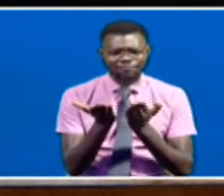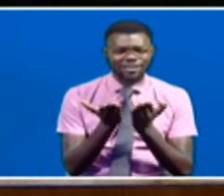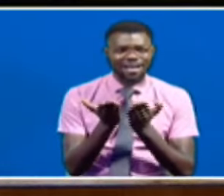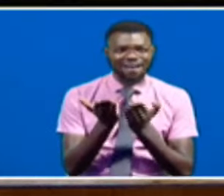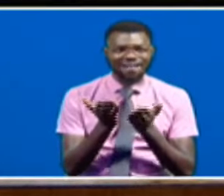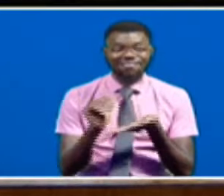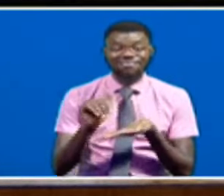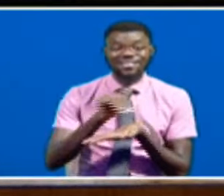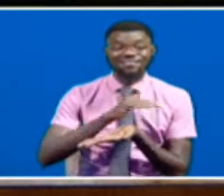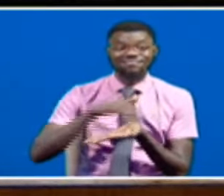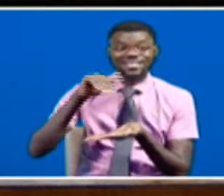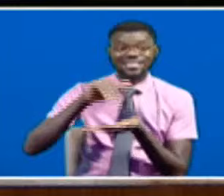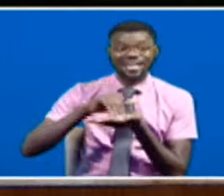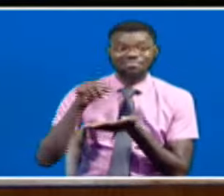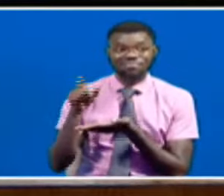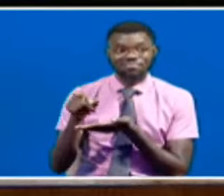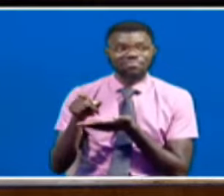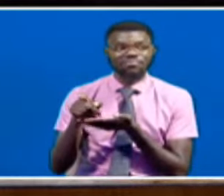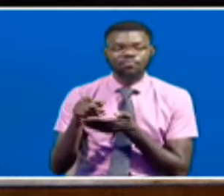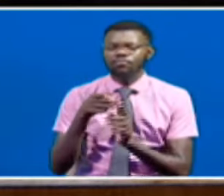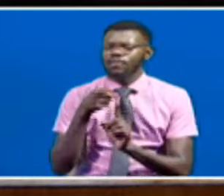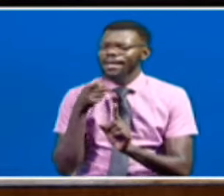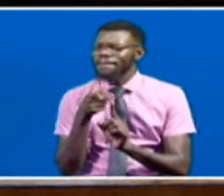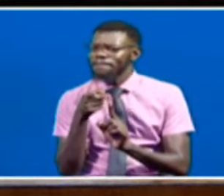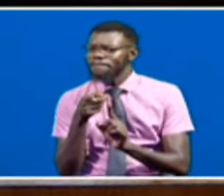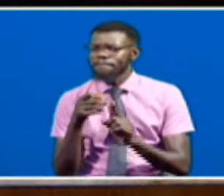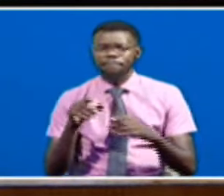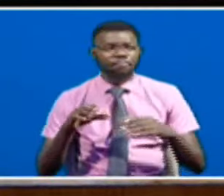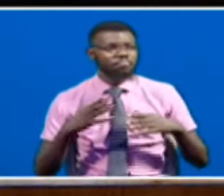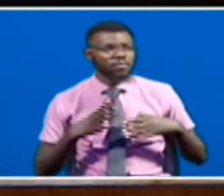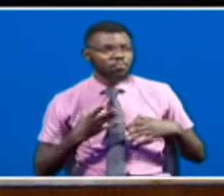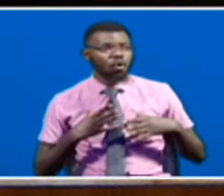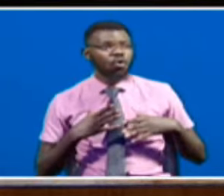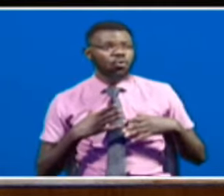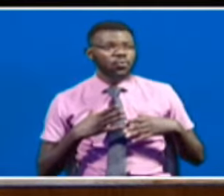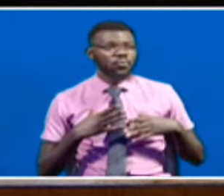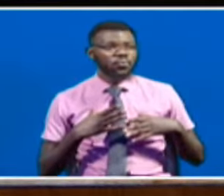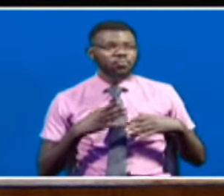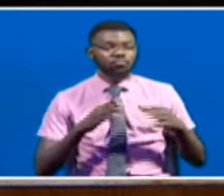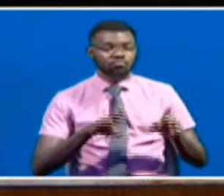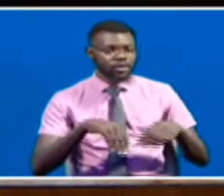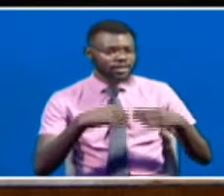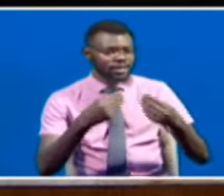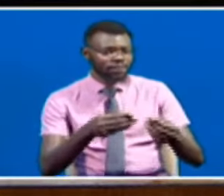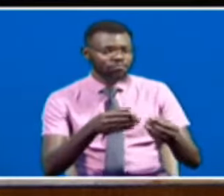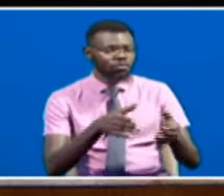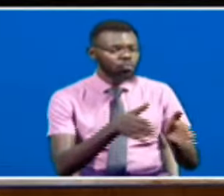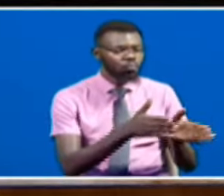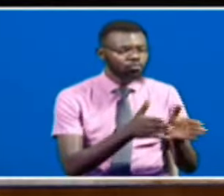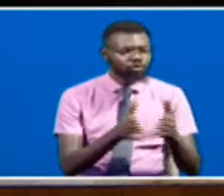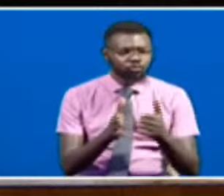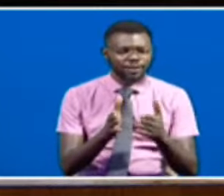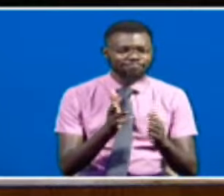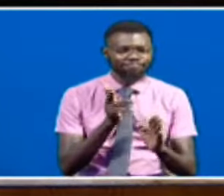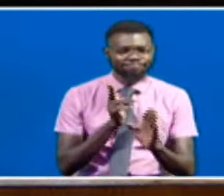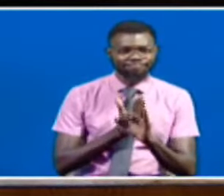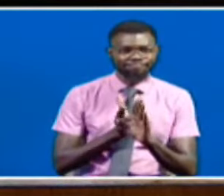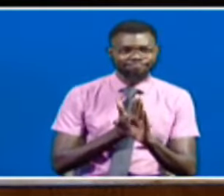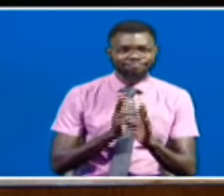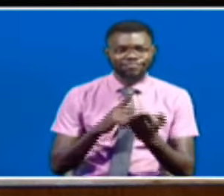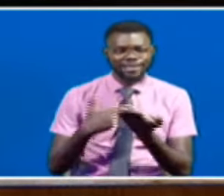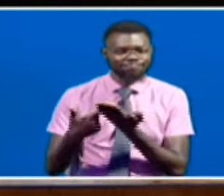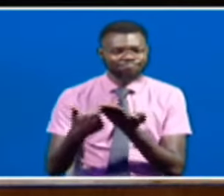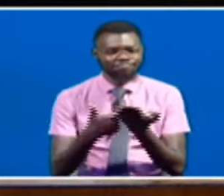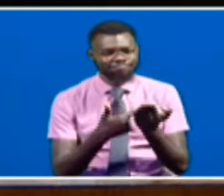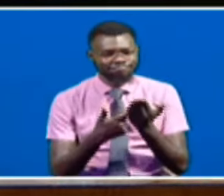Kituo hiki kipya kilichoanzishwa kinalenga kuwapa wakazi jukwaa la kueleza wasiwasi wao na kushiriki katika mazungumzo